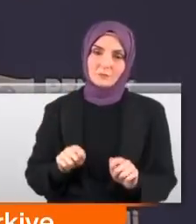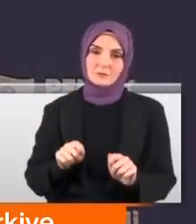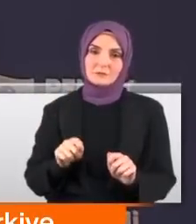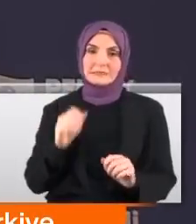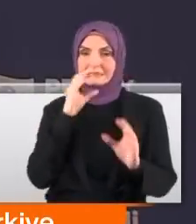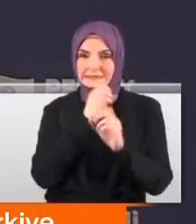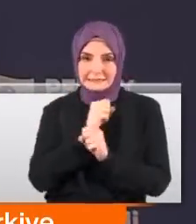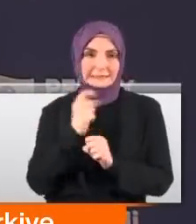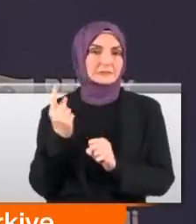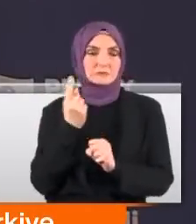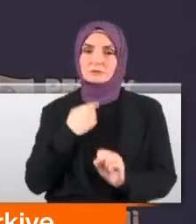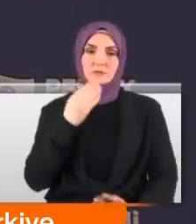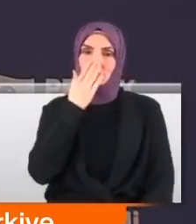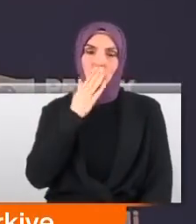yok.